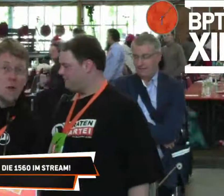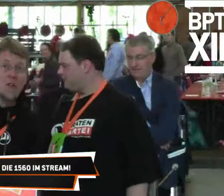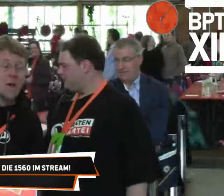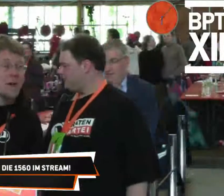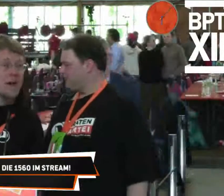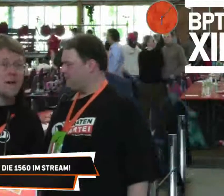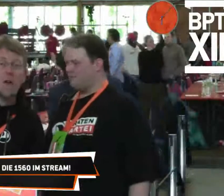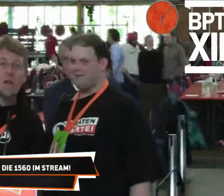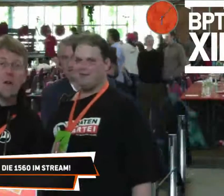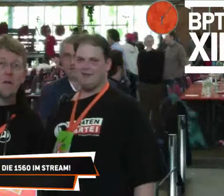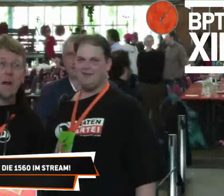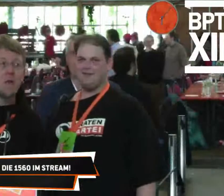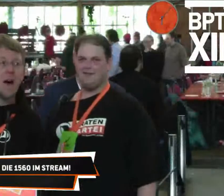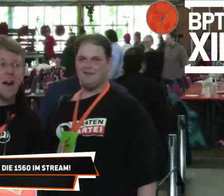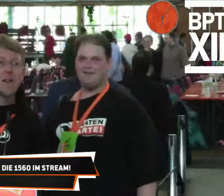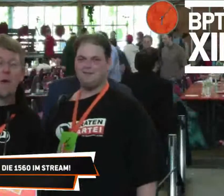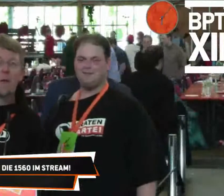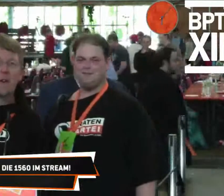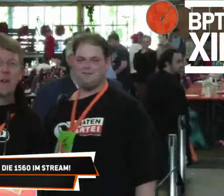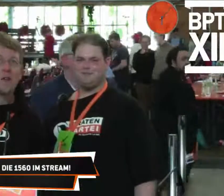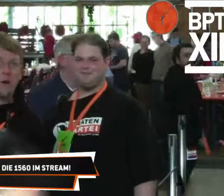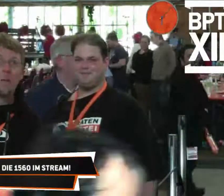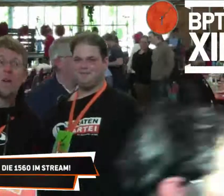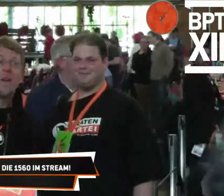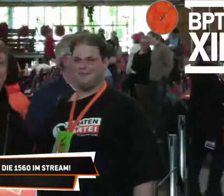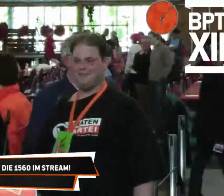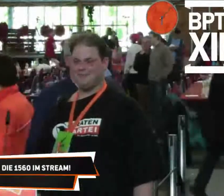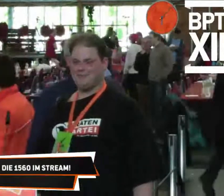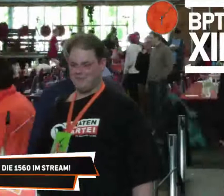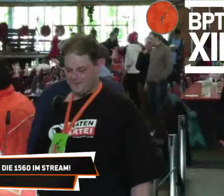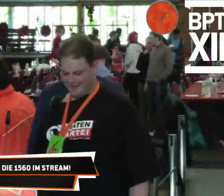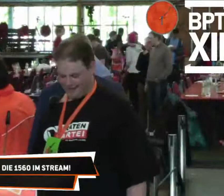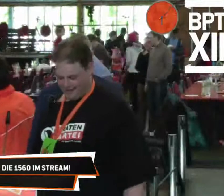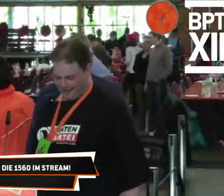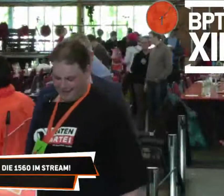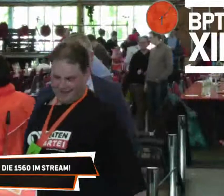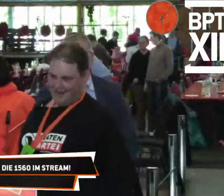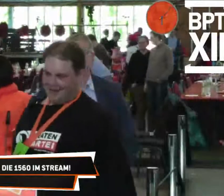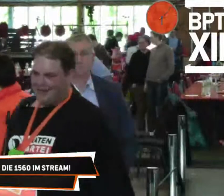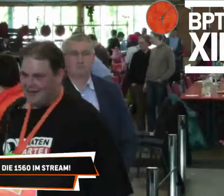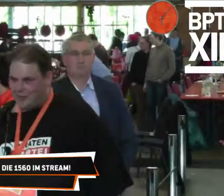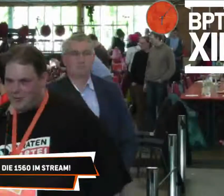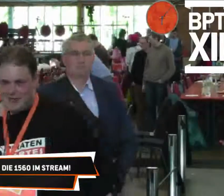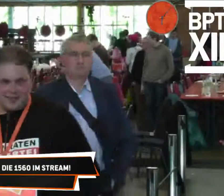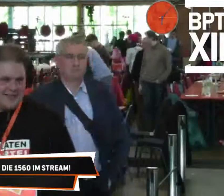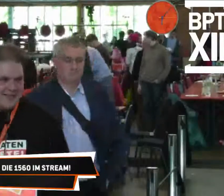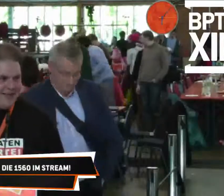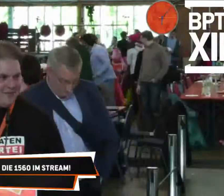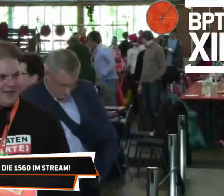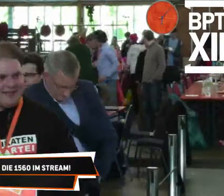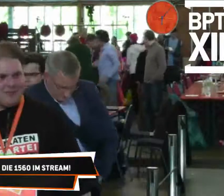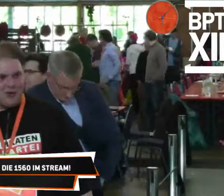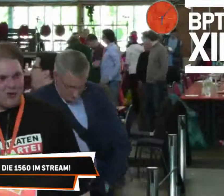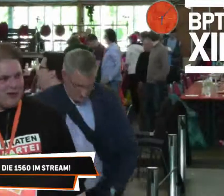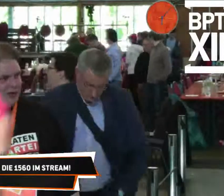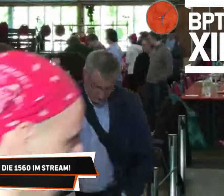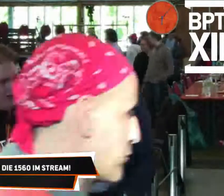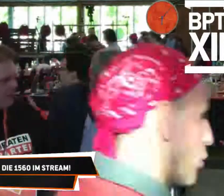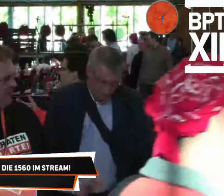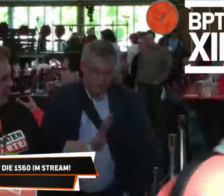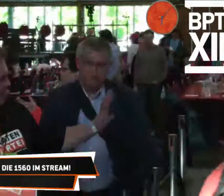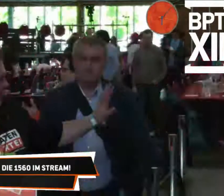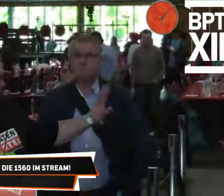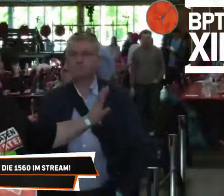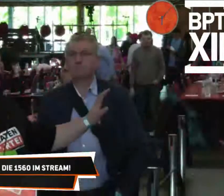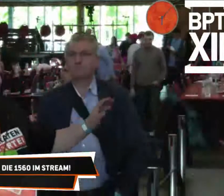also nicht nur loswerden draußen auf dem Grill und warten auf euch also hopp er noch mal die bitte bitte nehmt doch eure